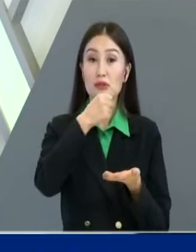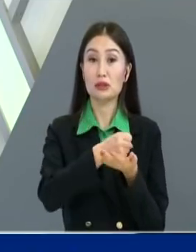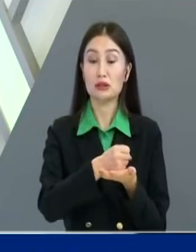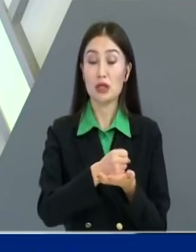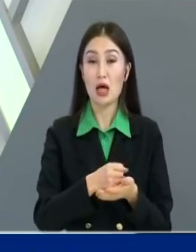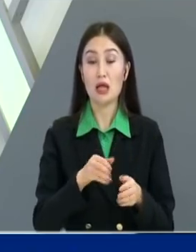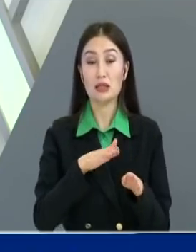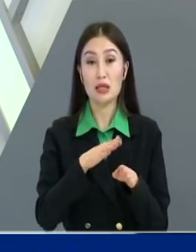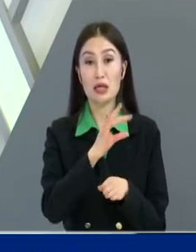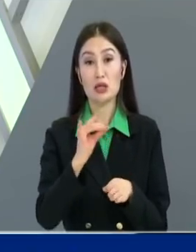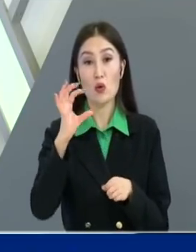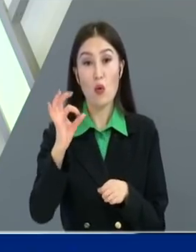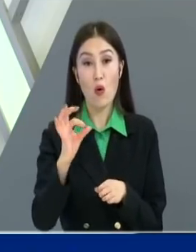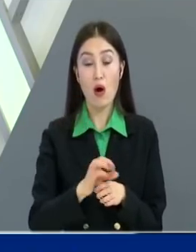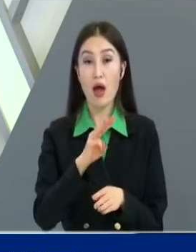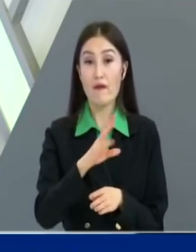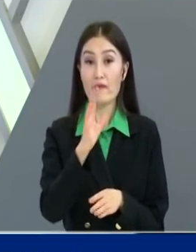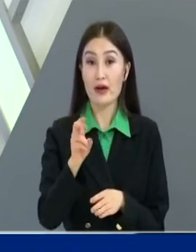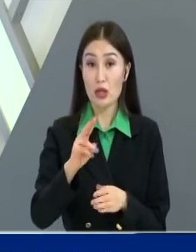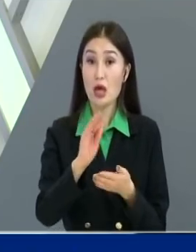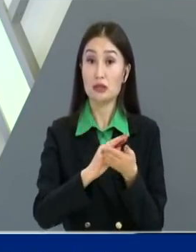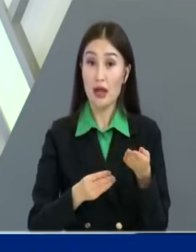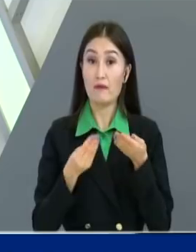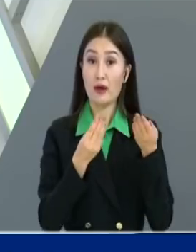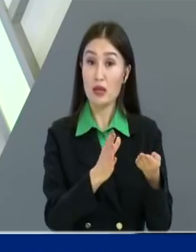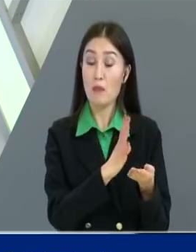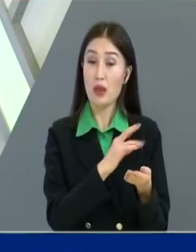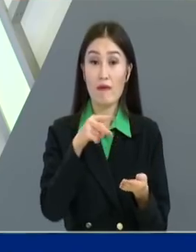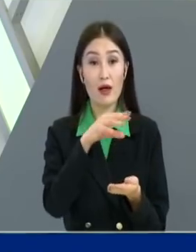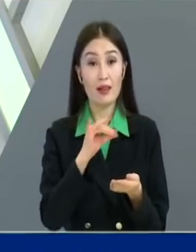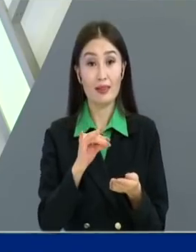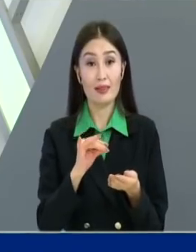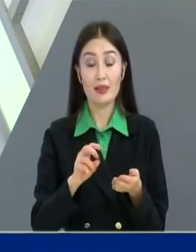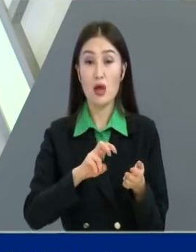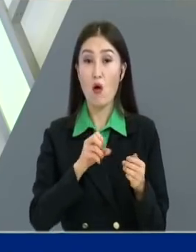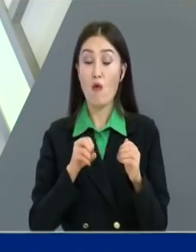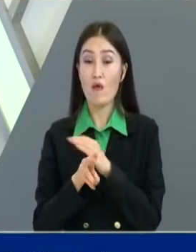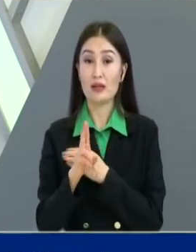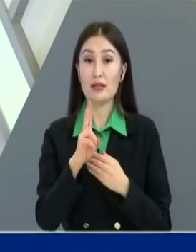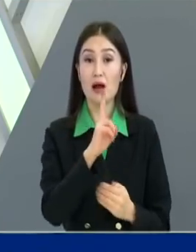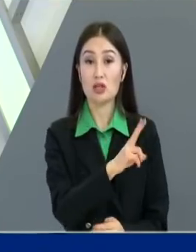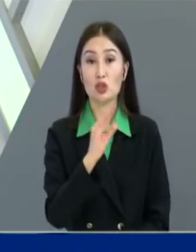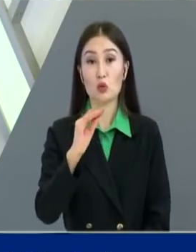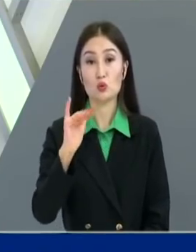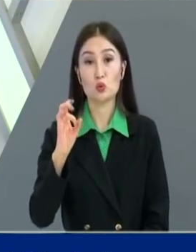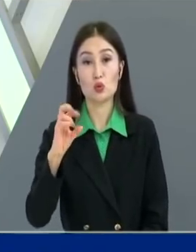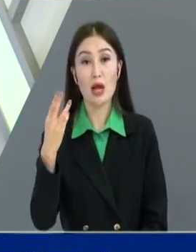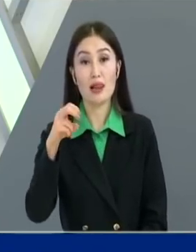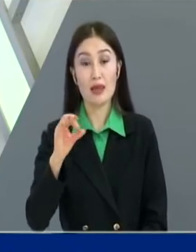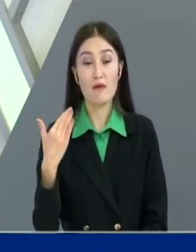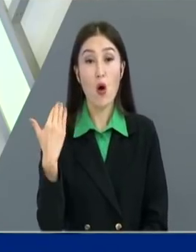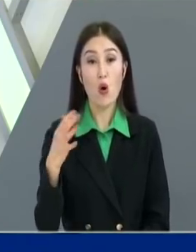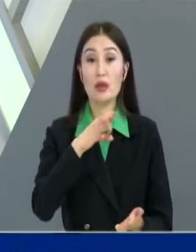главы МВД и подавал ли заявление об увольнении с этой должности Кашкар Джунушалиев. Курсан Асанов отметил,